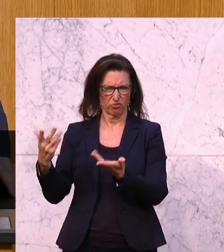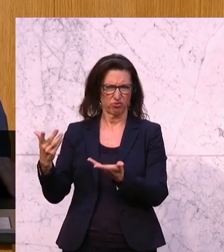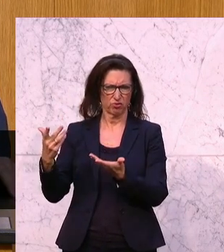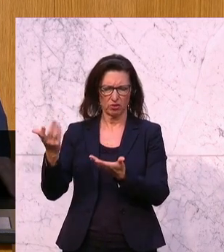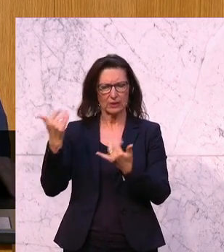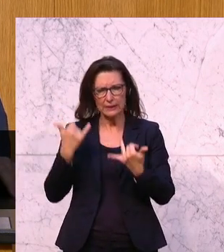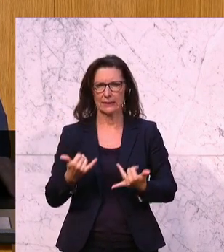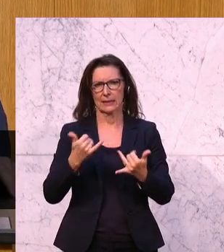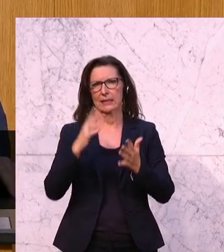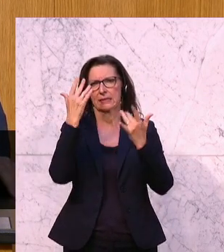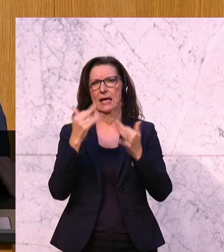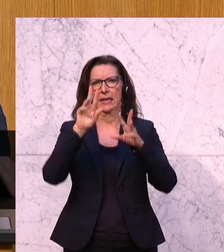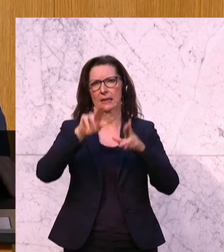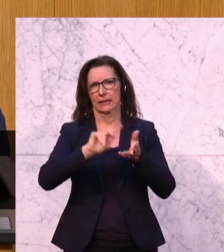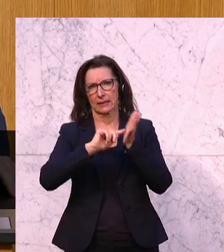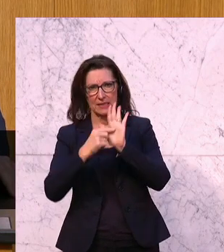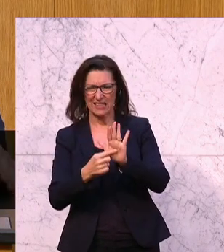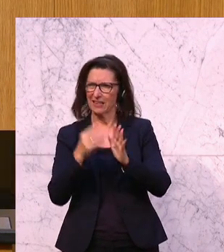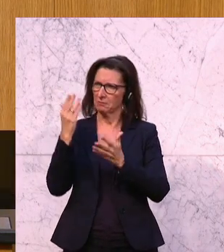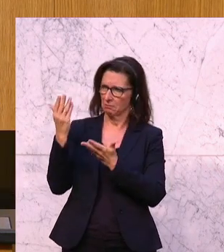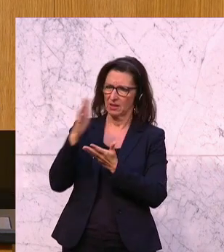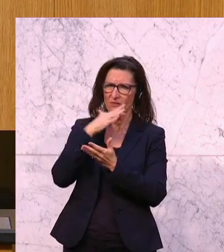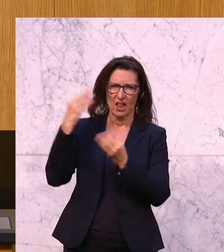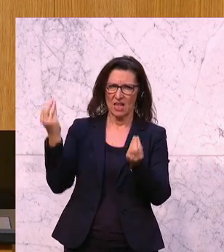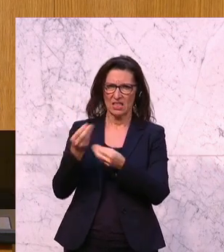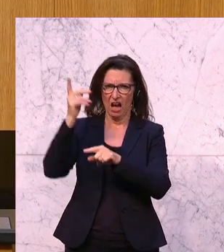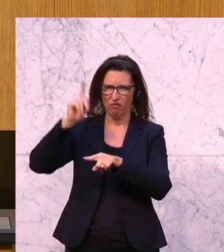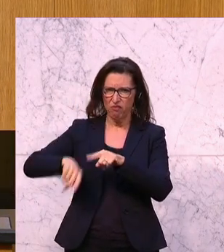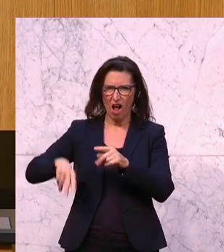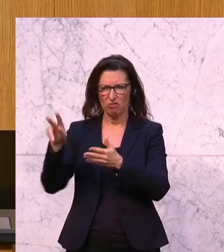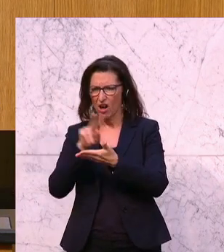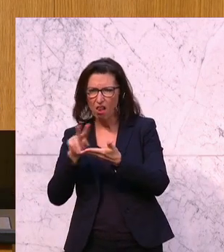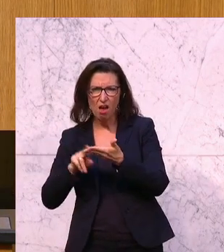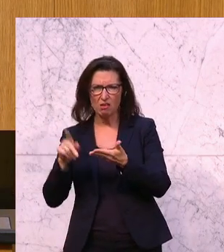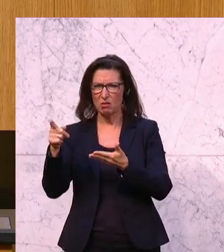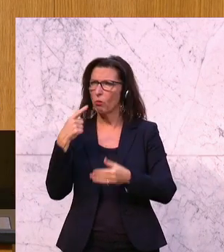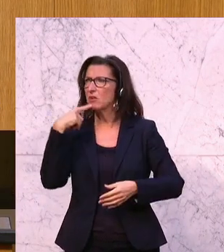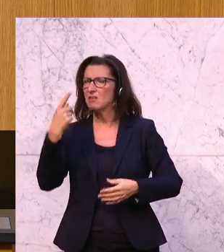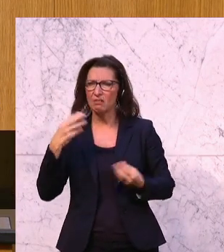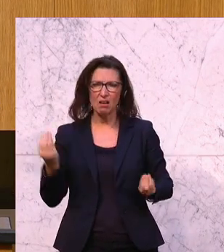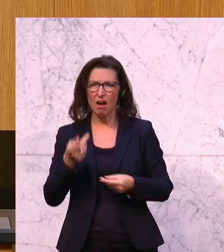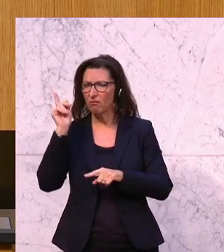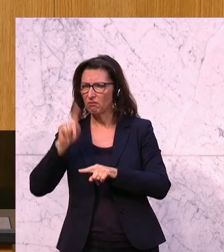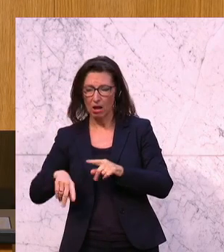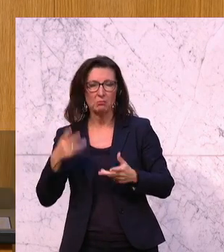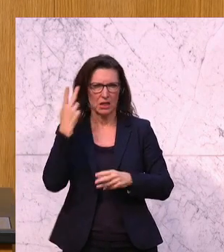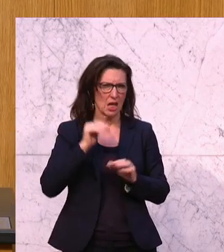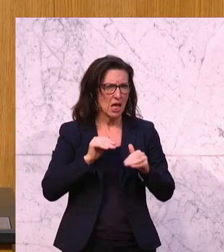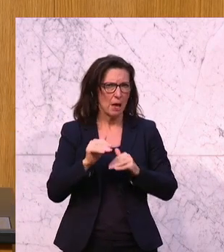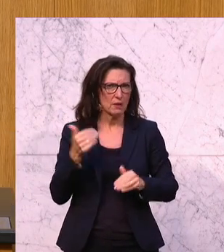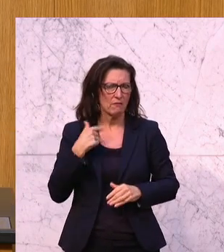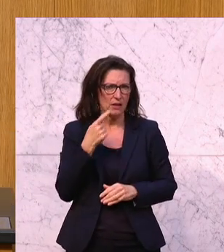auch präsentiert, weil doch viele falsche Dinge dementsprechend auch hier vorgelesen bzw. auch behauptet wurden. Der Herr Minister hat es angesprochen,